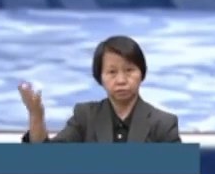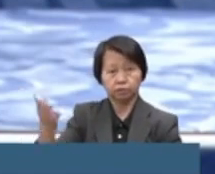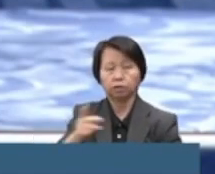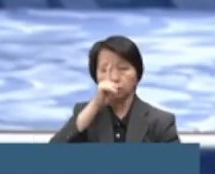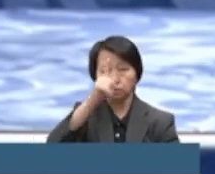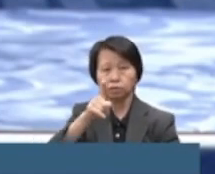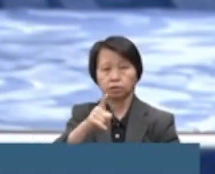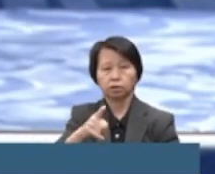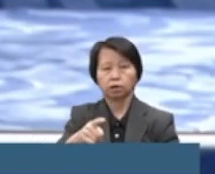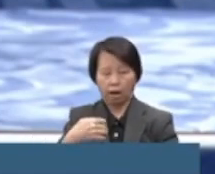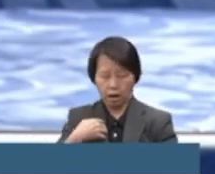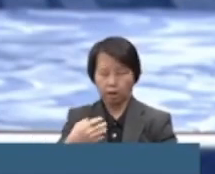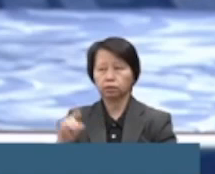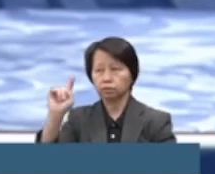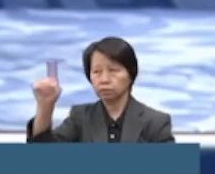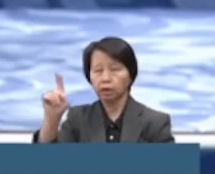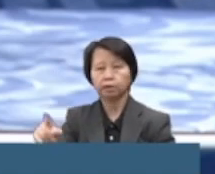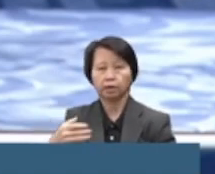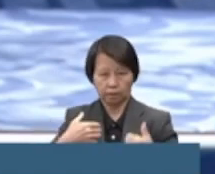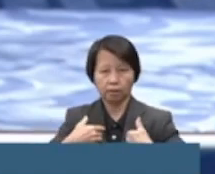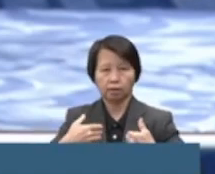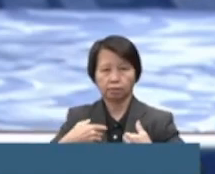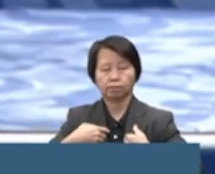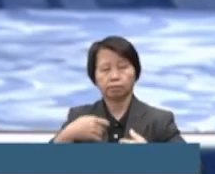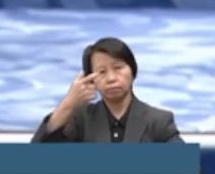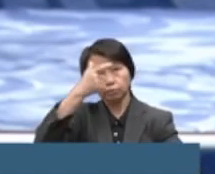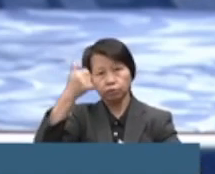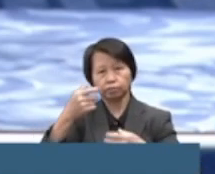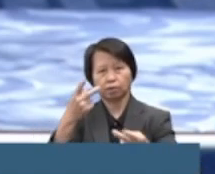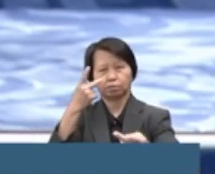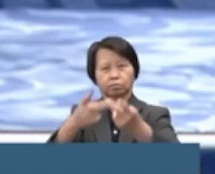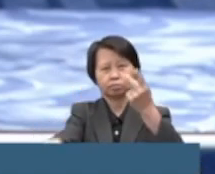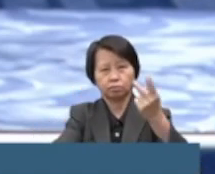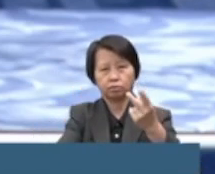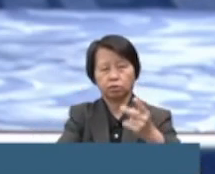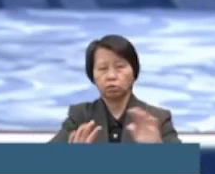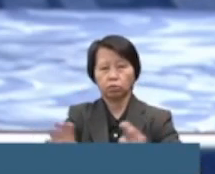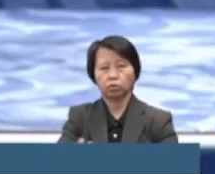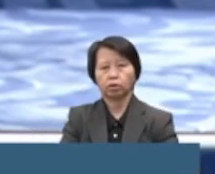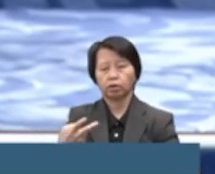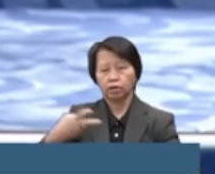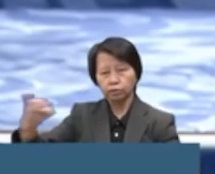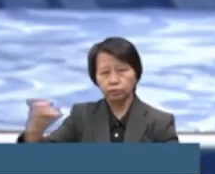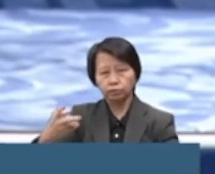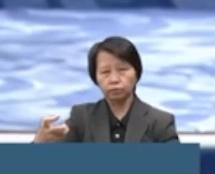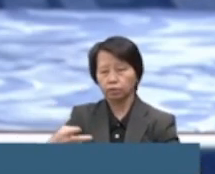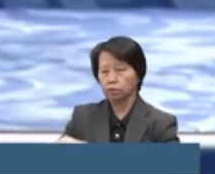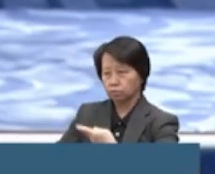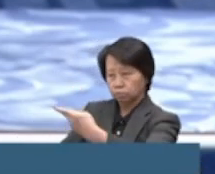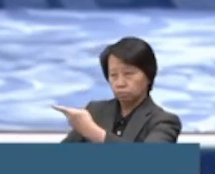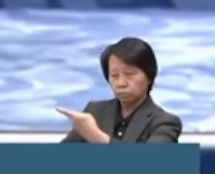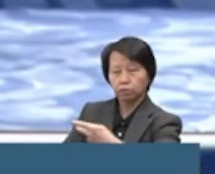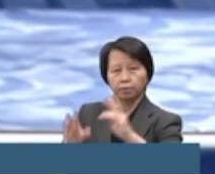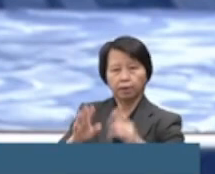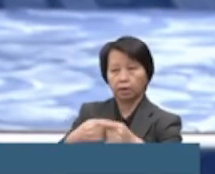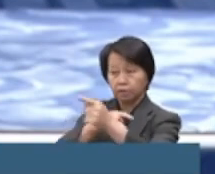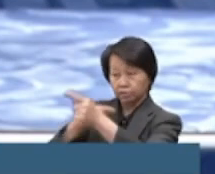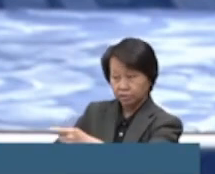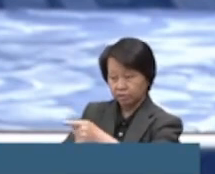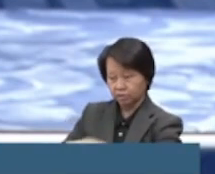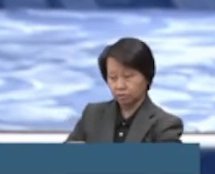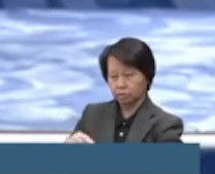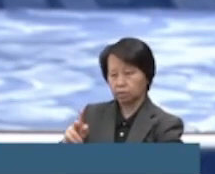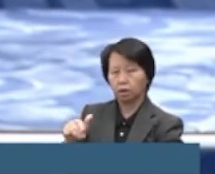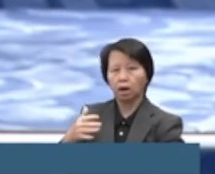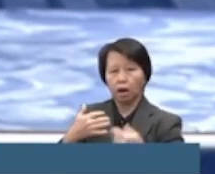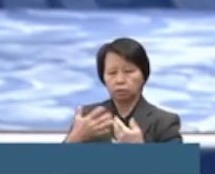Memang perkara ini diangkat kerana percanggahan, bukan kedua-dua pihak itu ada